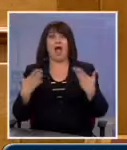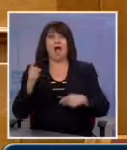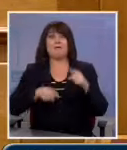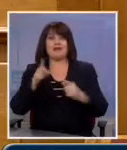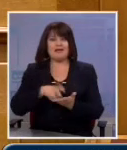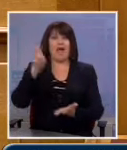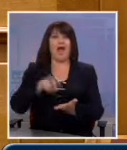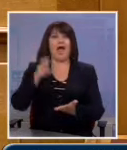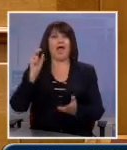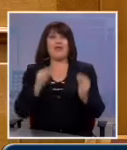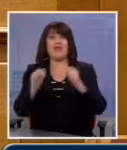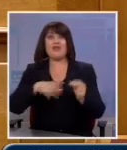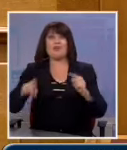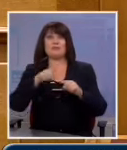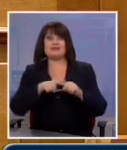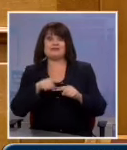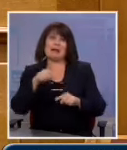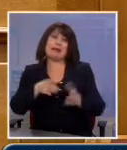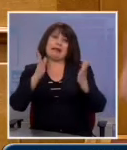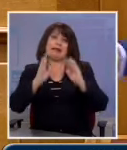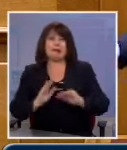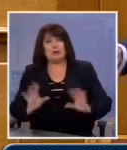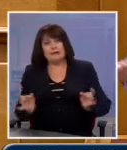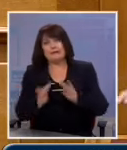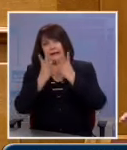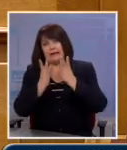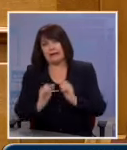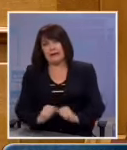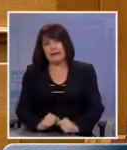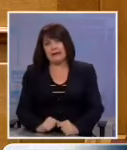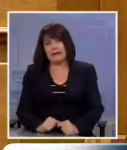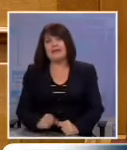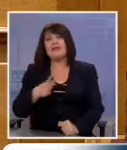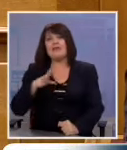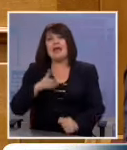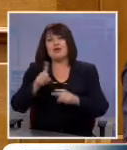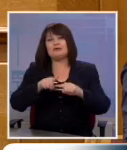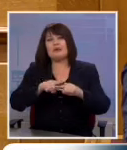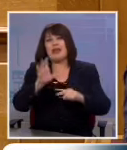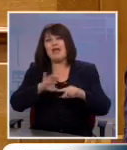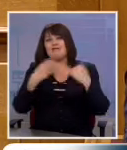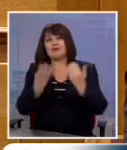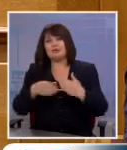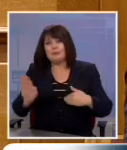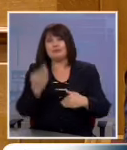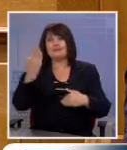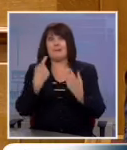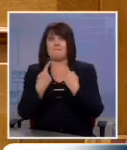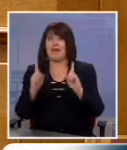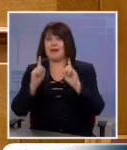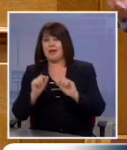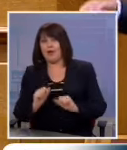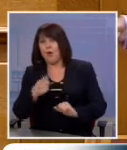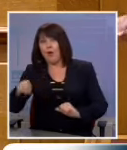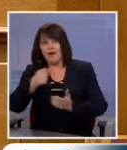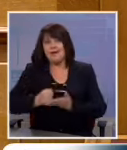το δημοψήφισμα. Κοίτα μια σύμπτωση που είναι όλοι όσοι δεν θέλουν την Ελλάδα στην Ευρωζώνη. Ένα περίεργο πράγμα.